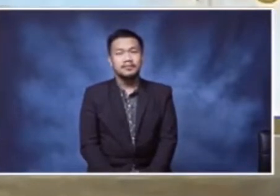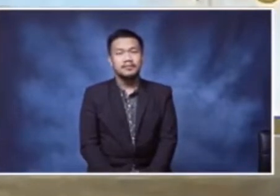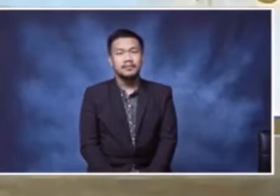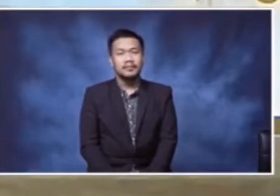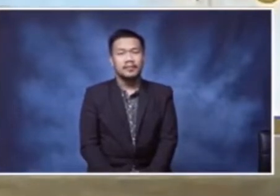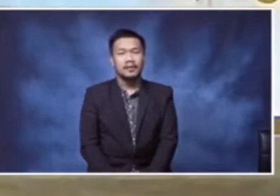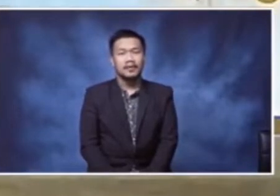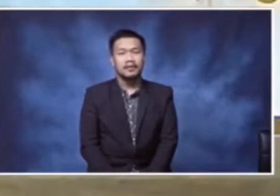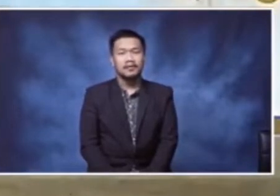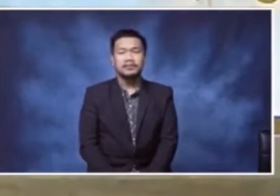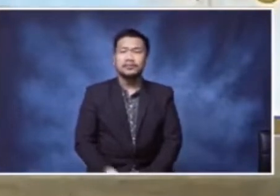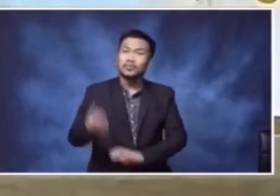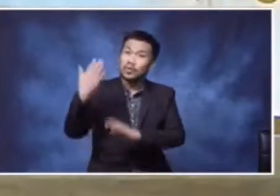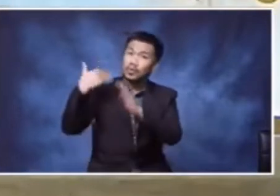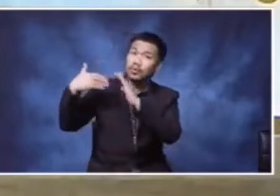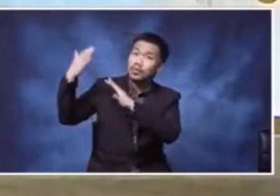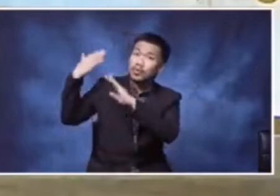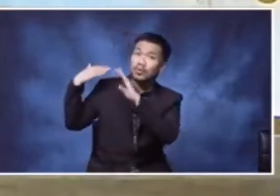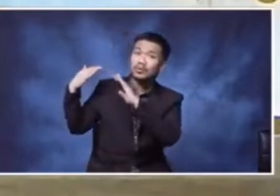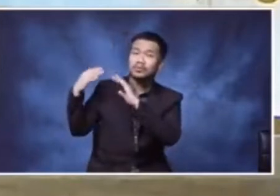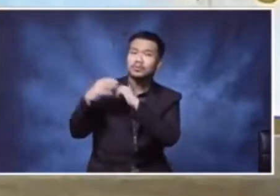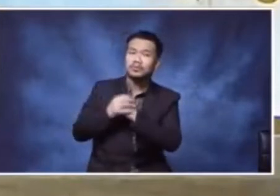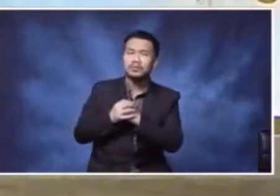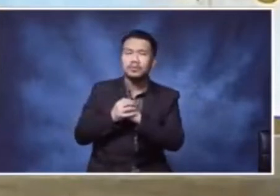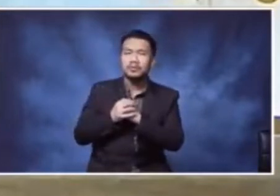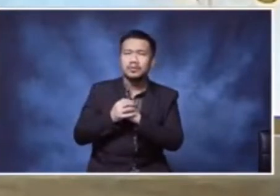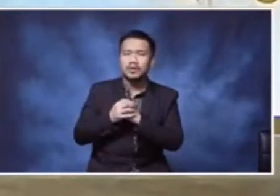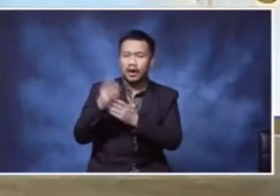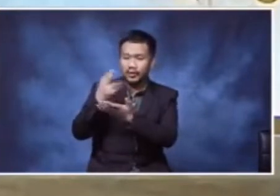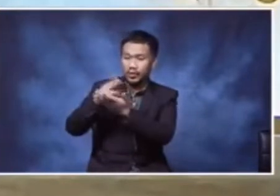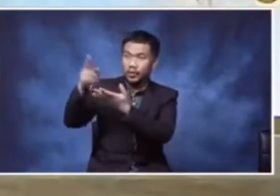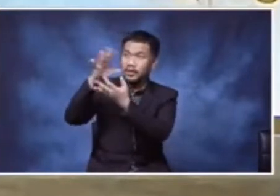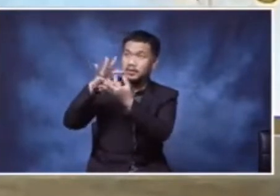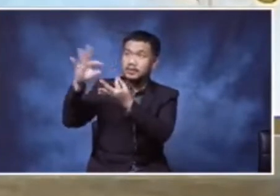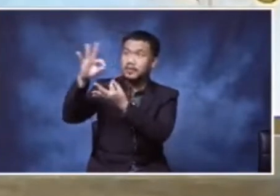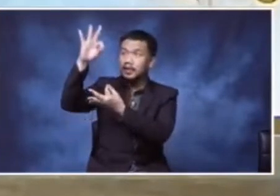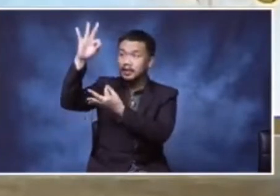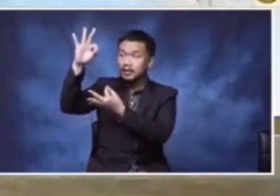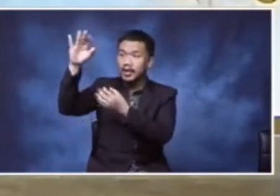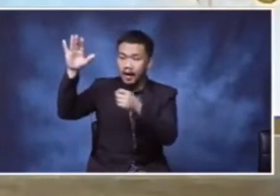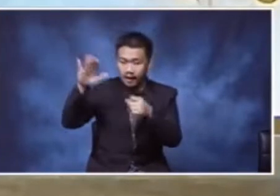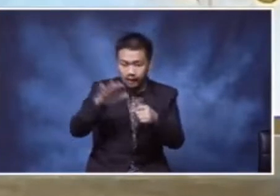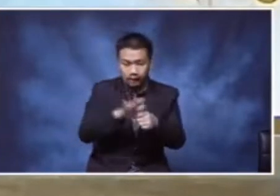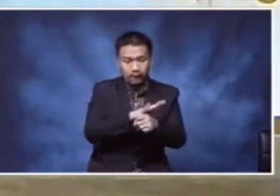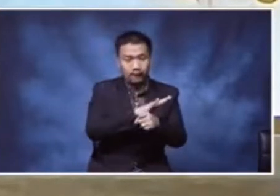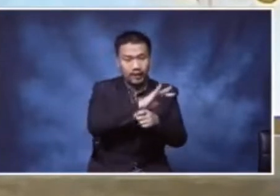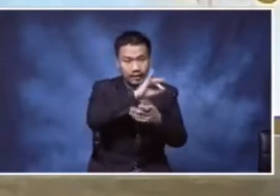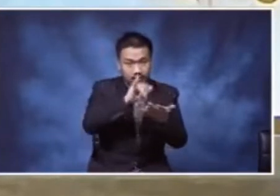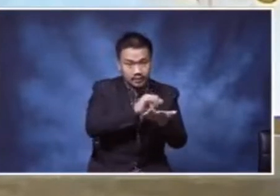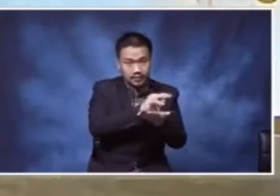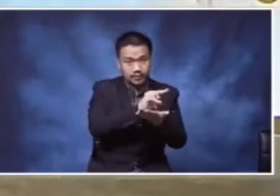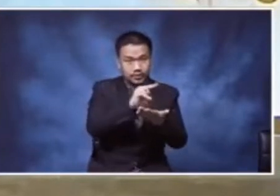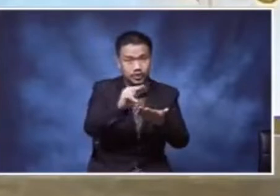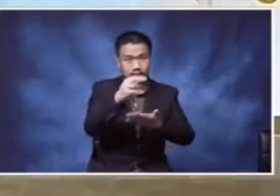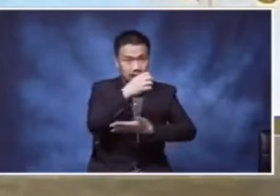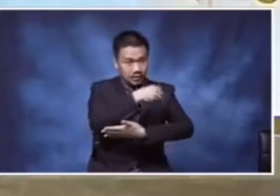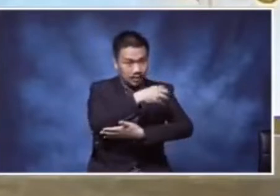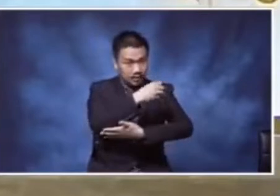Noong panahon iyon, napuspos ng Espiritu Santo si Zacarias na ama ni Juan